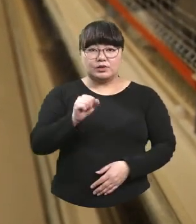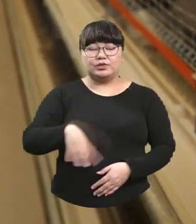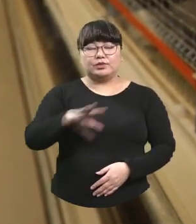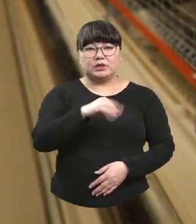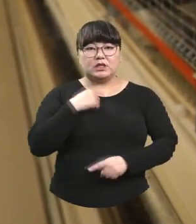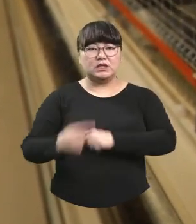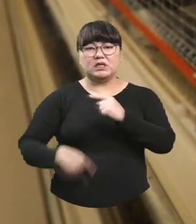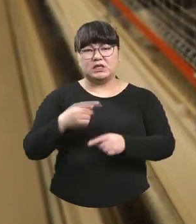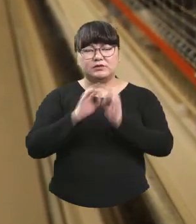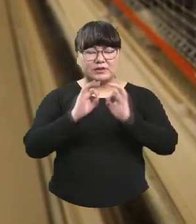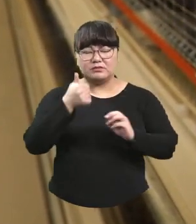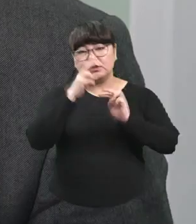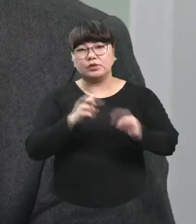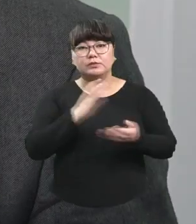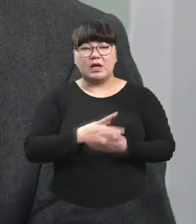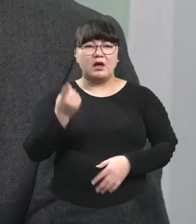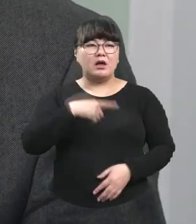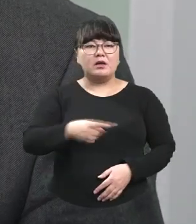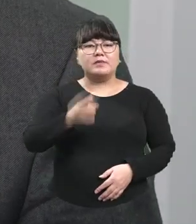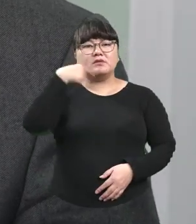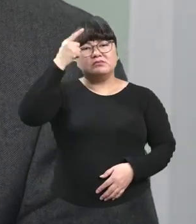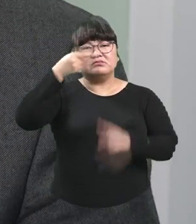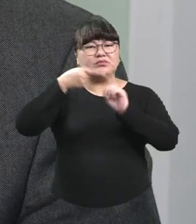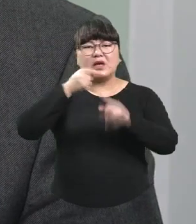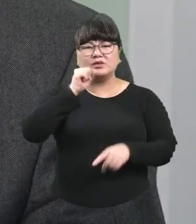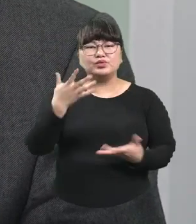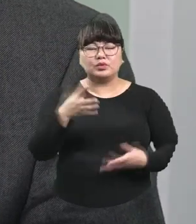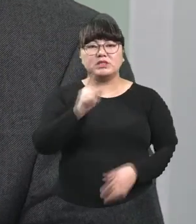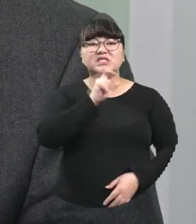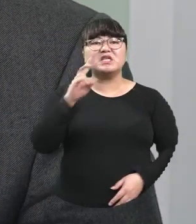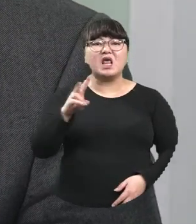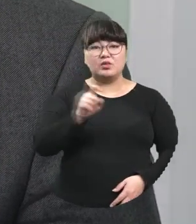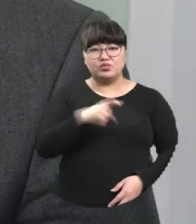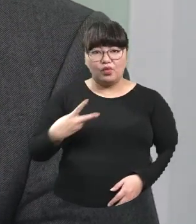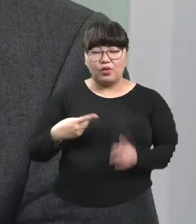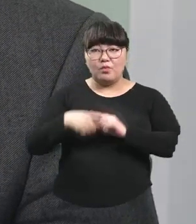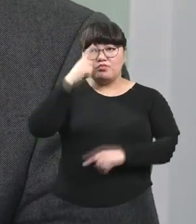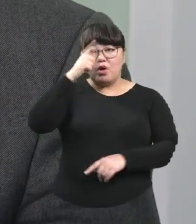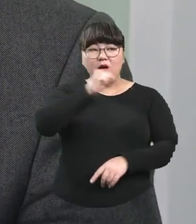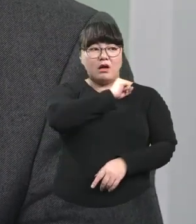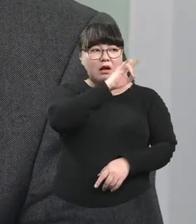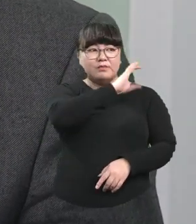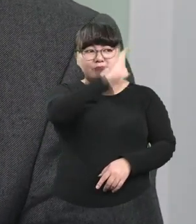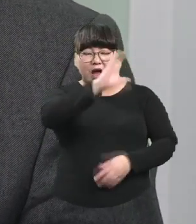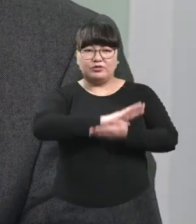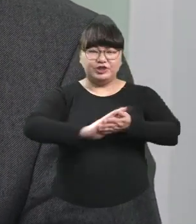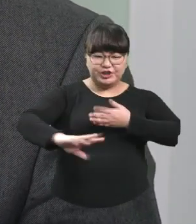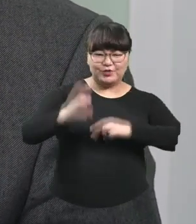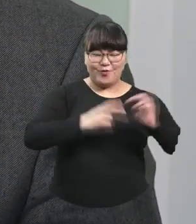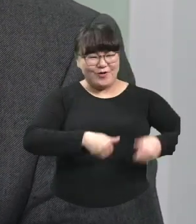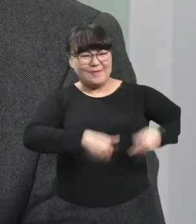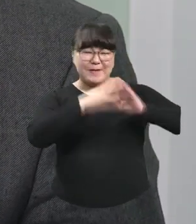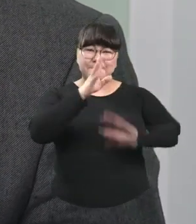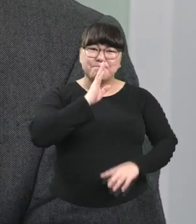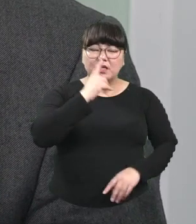бол одоо илүү наривчлан судалж байна. Хамгийн ихний асуудал бол зээлийн хүү. Өнөөдөр Монголын аж ахуй нэгжүүд шинэ үйлдвэрлэл эхлэх гэхээр